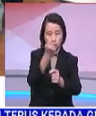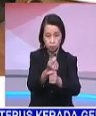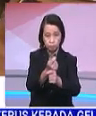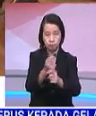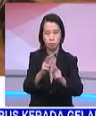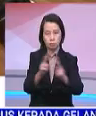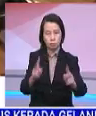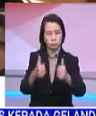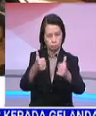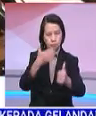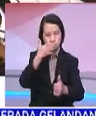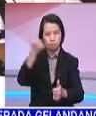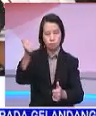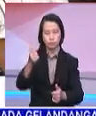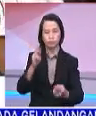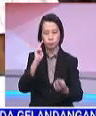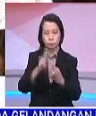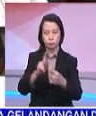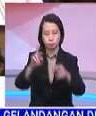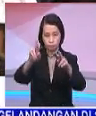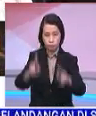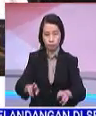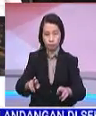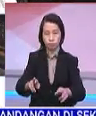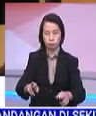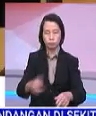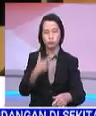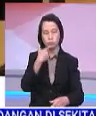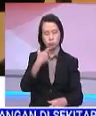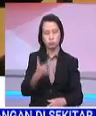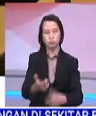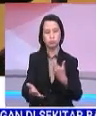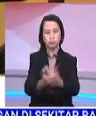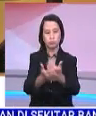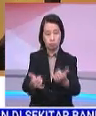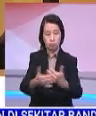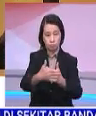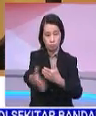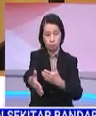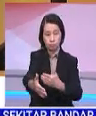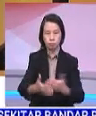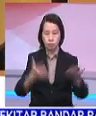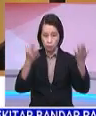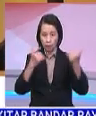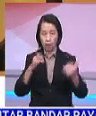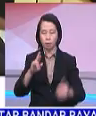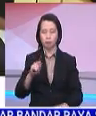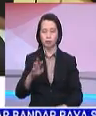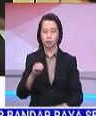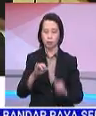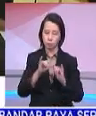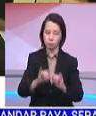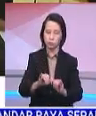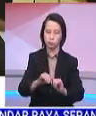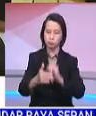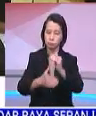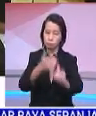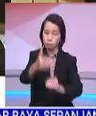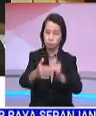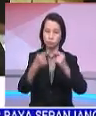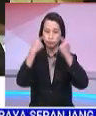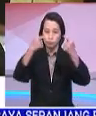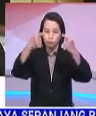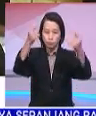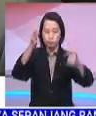begitu berkesan kepada rakyat selama ini jadi kita berharap RTM akan terus maju jaya